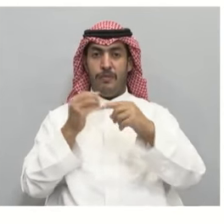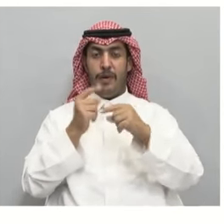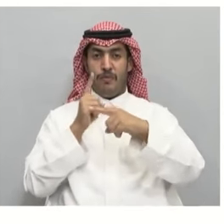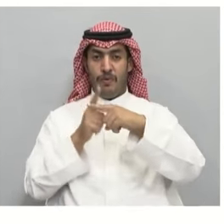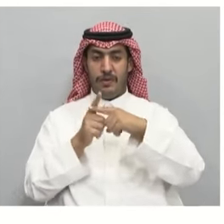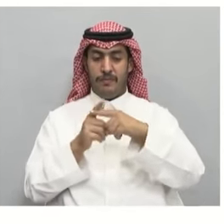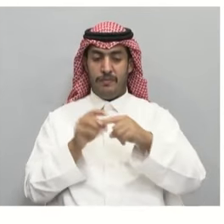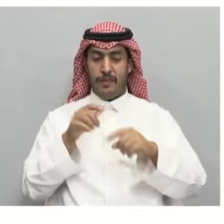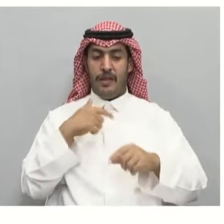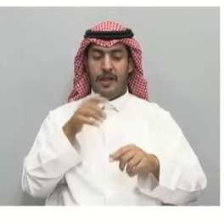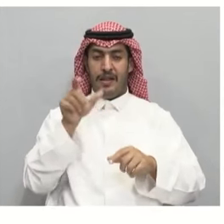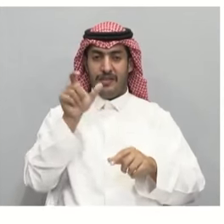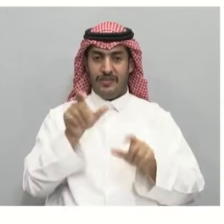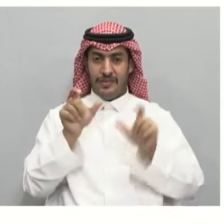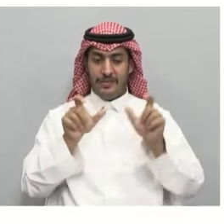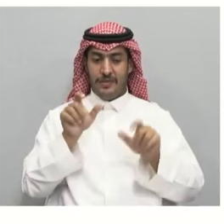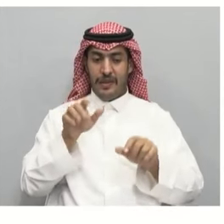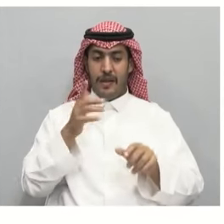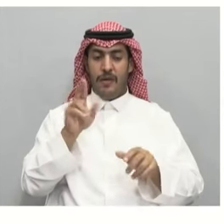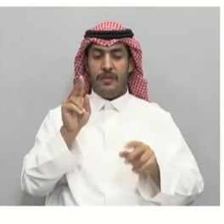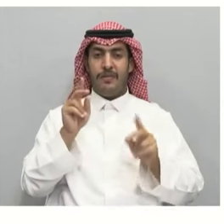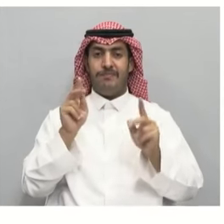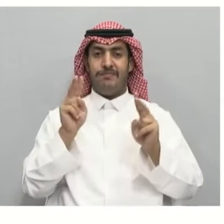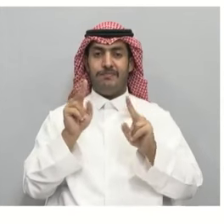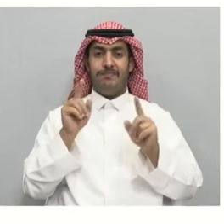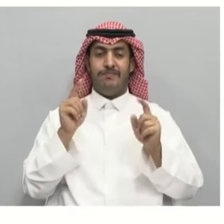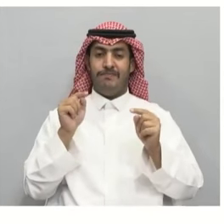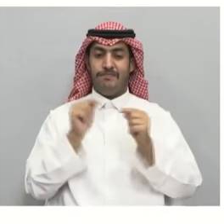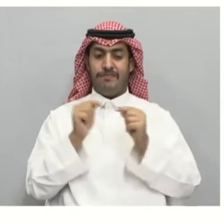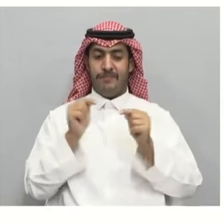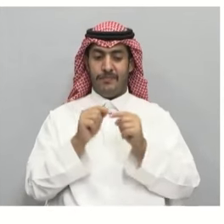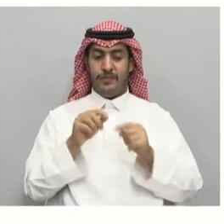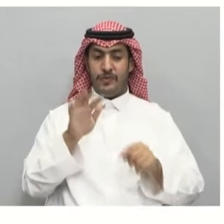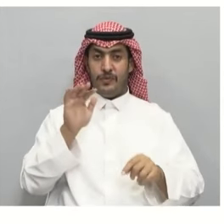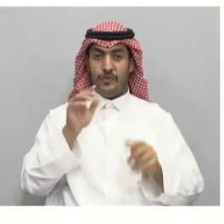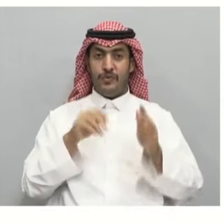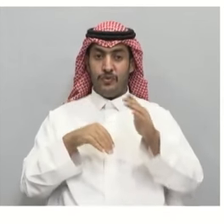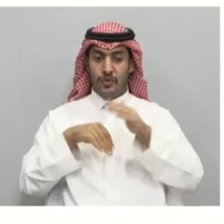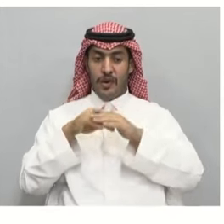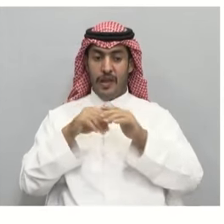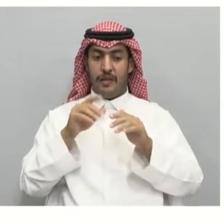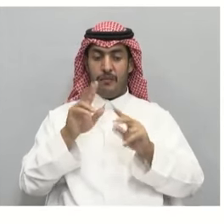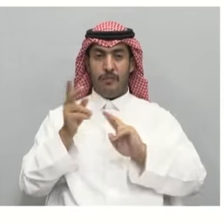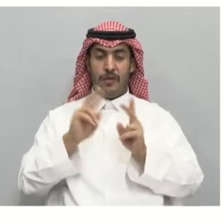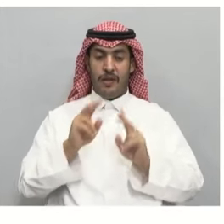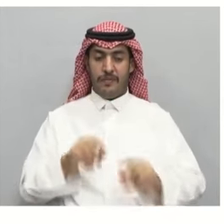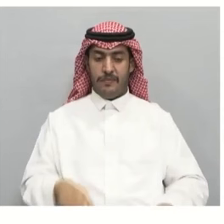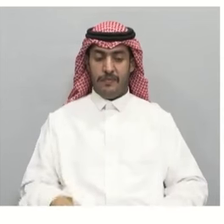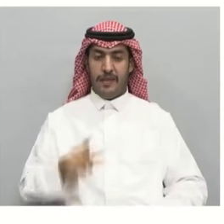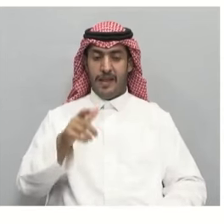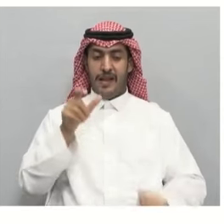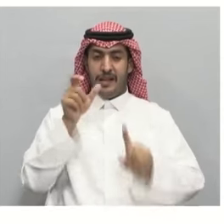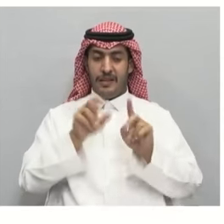موجبه هذه الاجسام تتنافر والاجسام المشحونه بشحنات مختلفه هذه